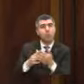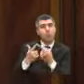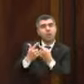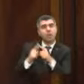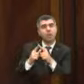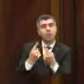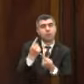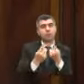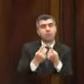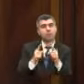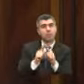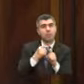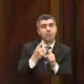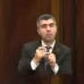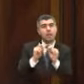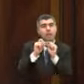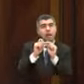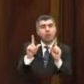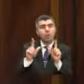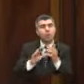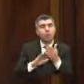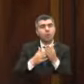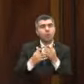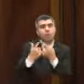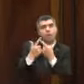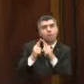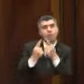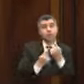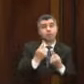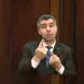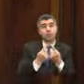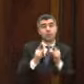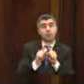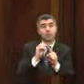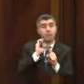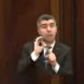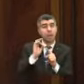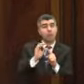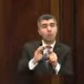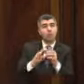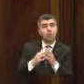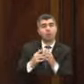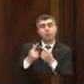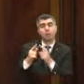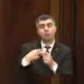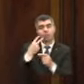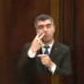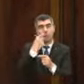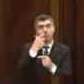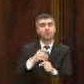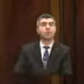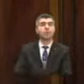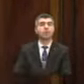نموذج تنموي يبين نوعيه النموذج المجتمعي الذي نريده